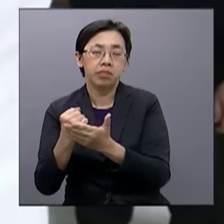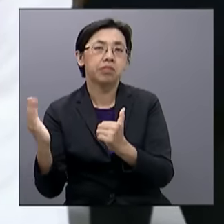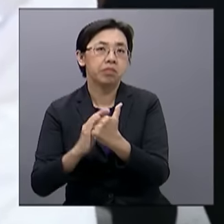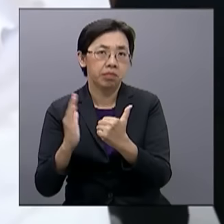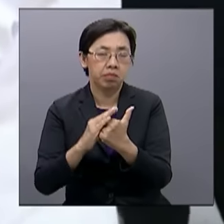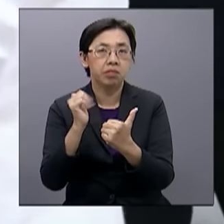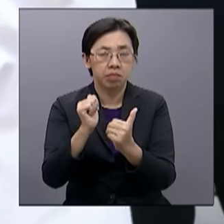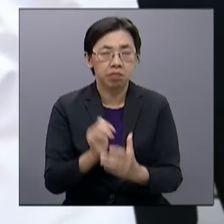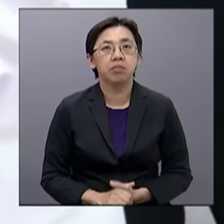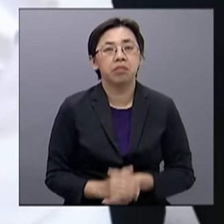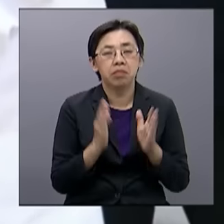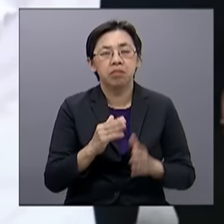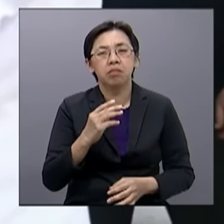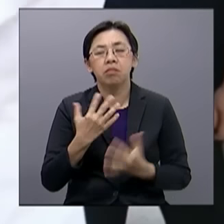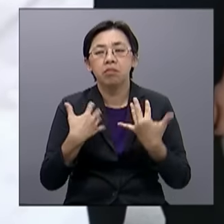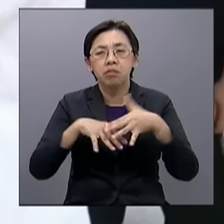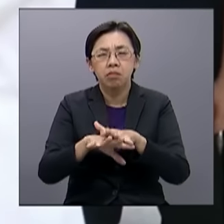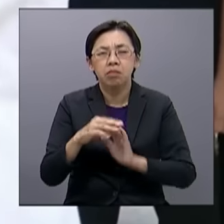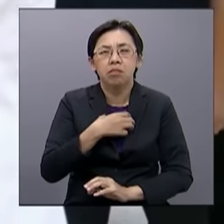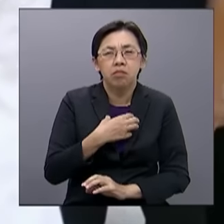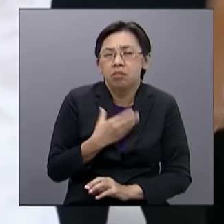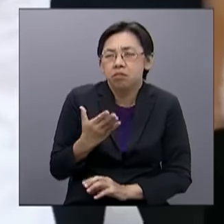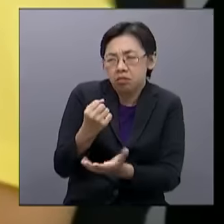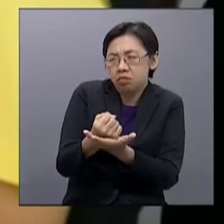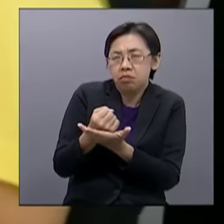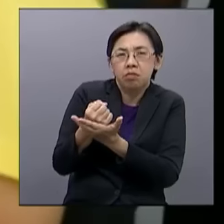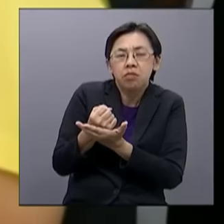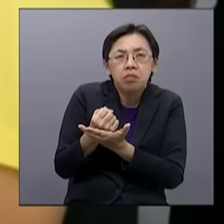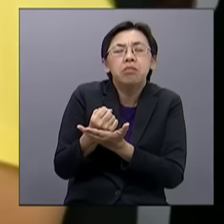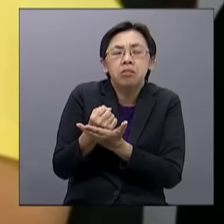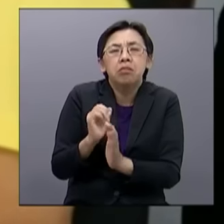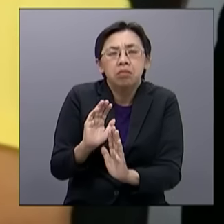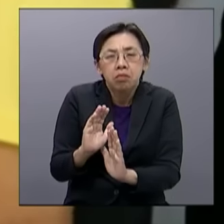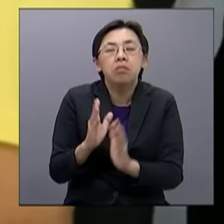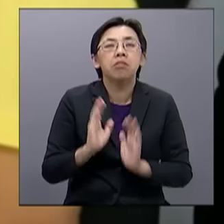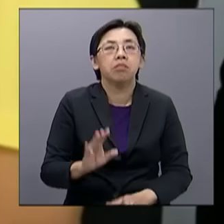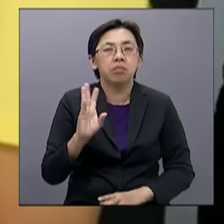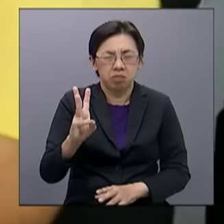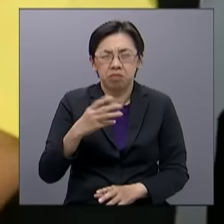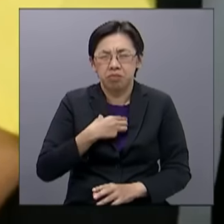คะมีคนที่ประสานขอความคุ้มครองจากเจ้าหน้าที่แล้ว6คนด้วยกันค่ะ